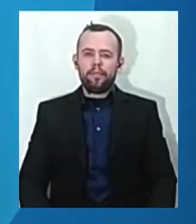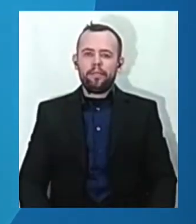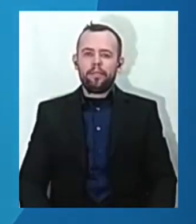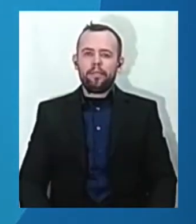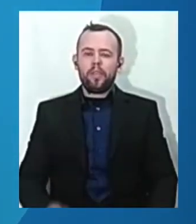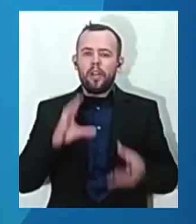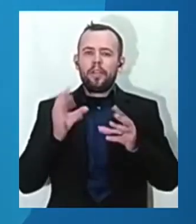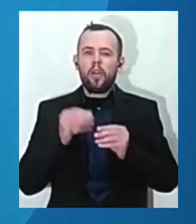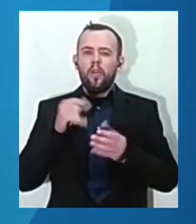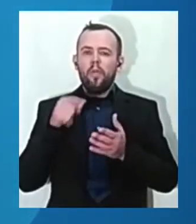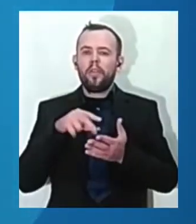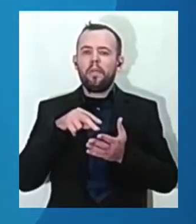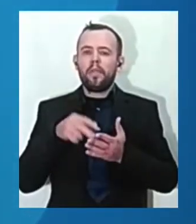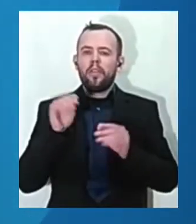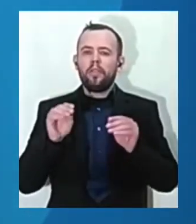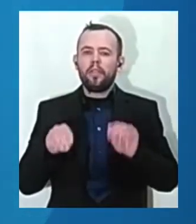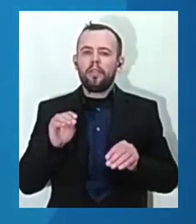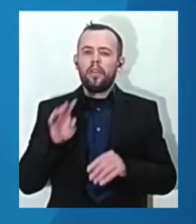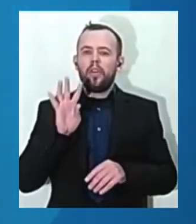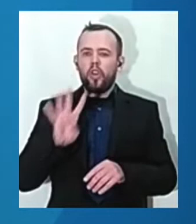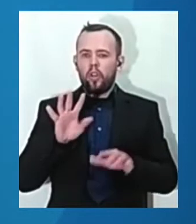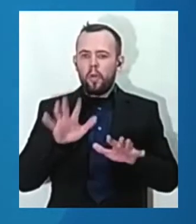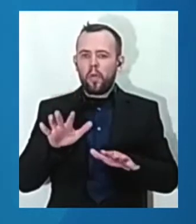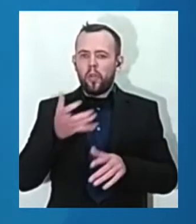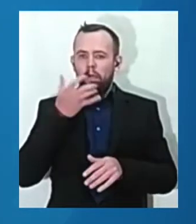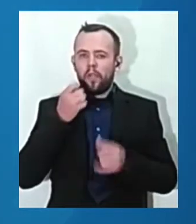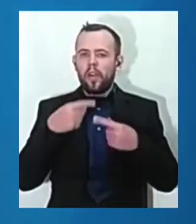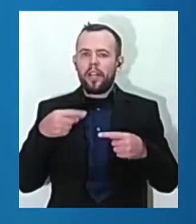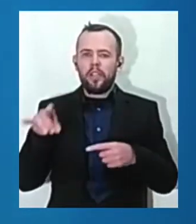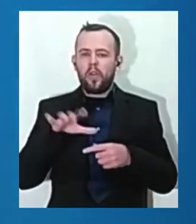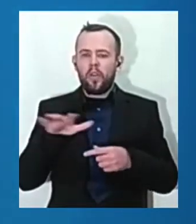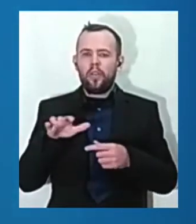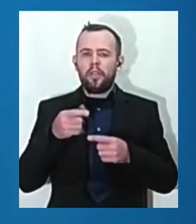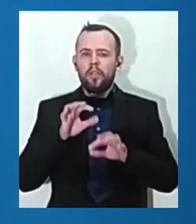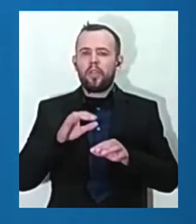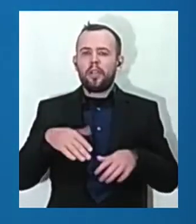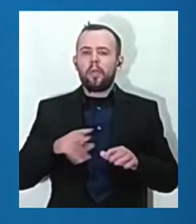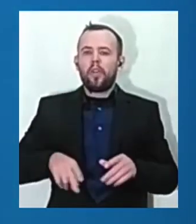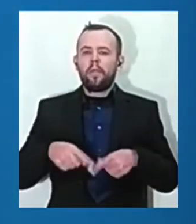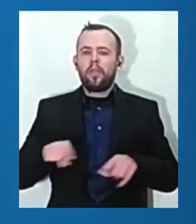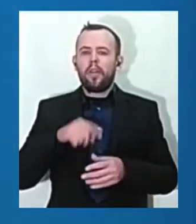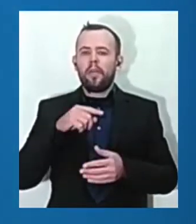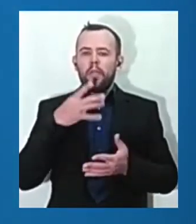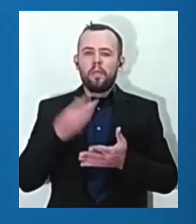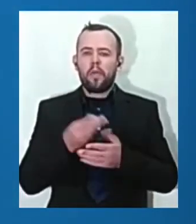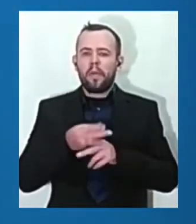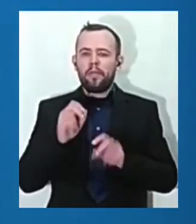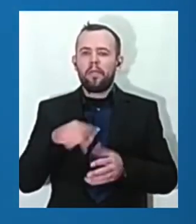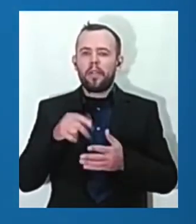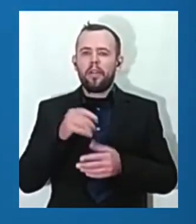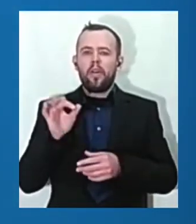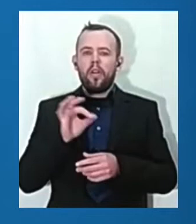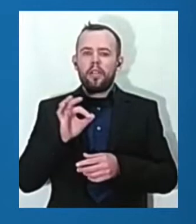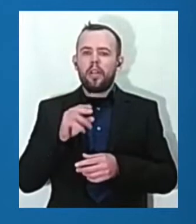Загалом у місті планують встановити 4 пункти обігріву у різних районах, розповів заступник директора департаменту муніципальної безпеки міськради Олександр